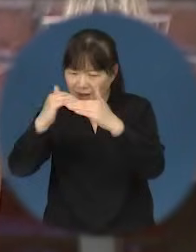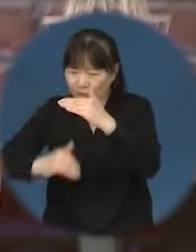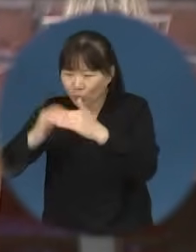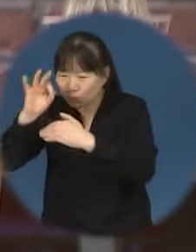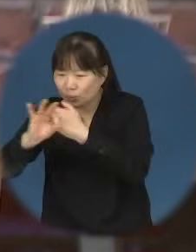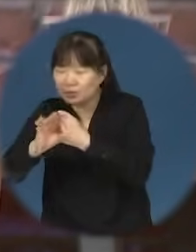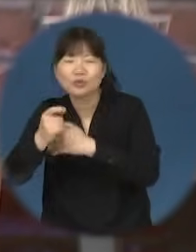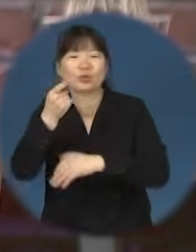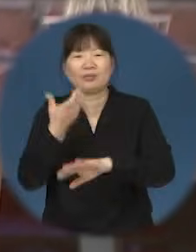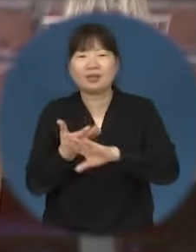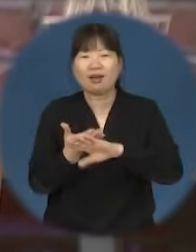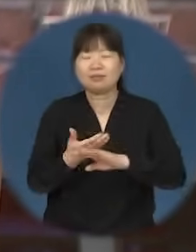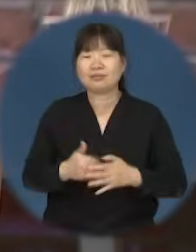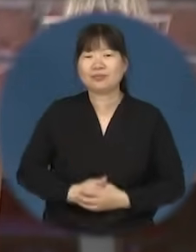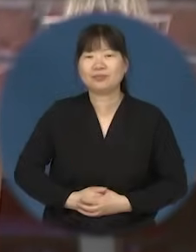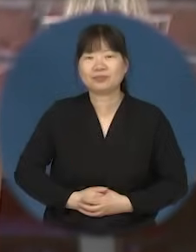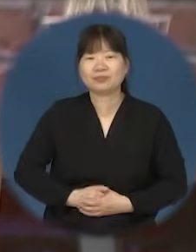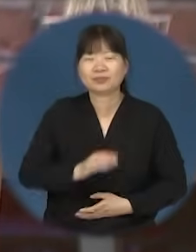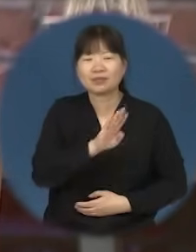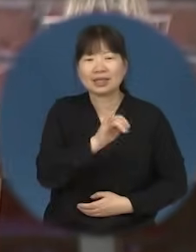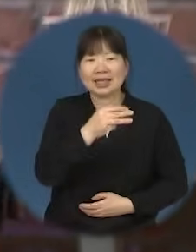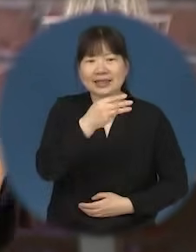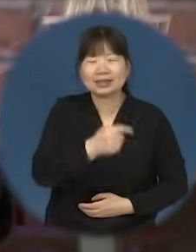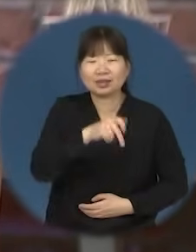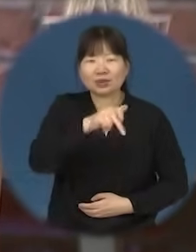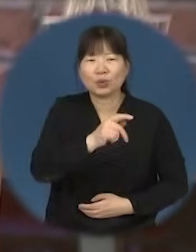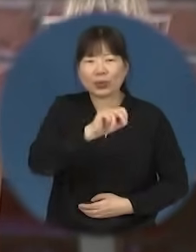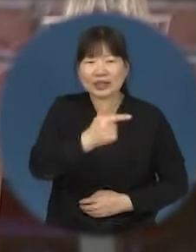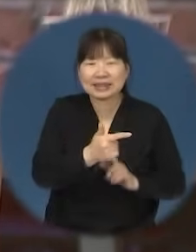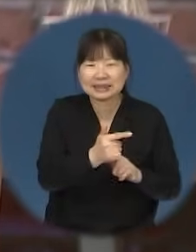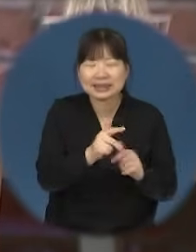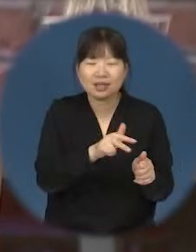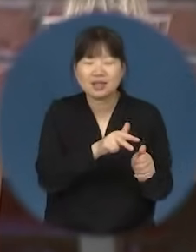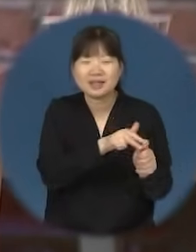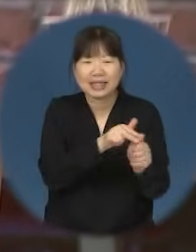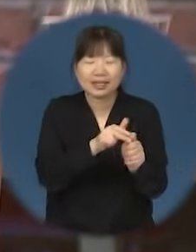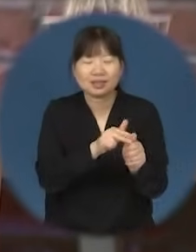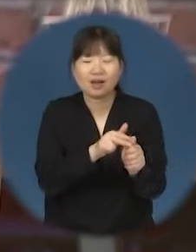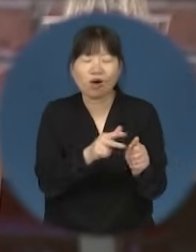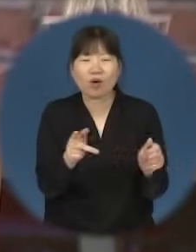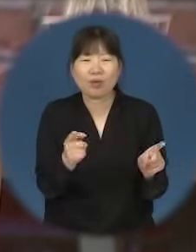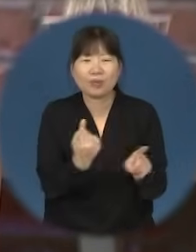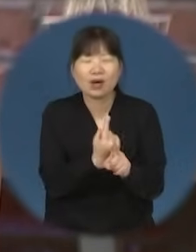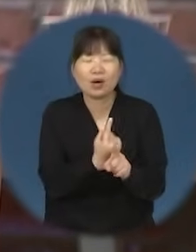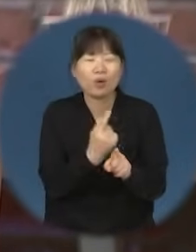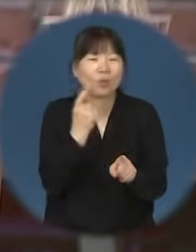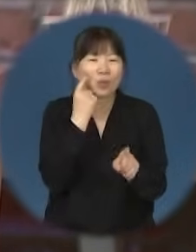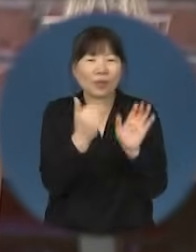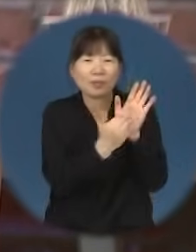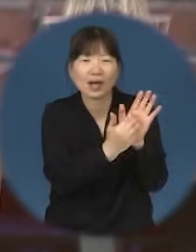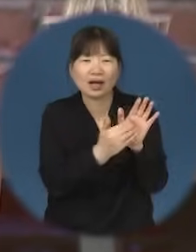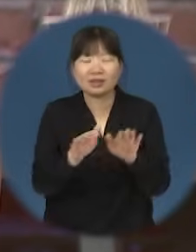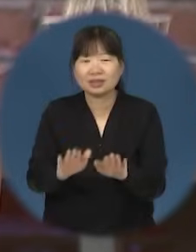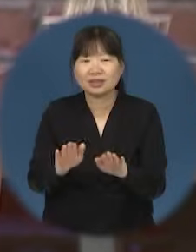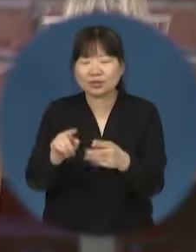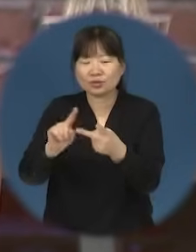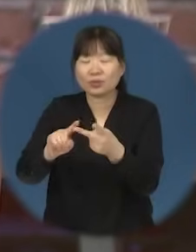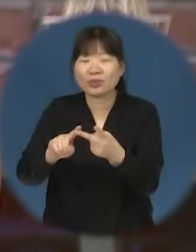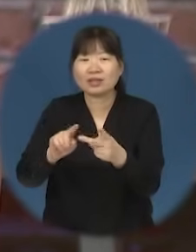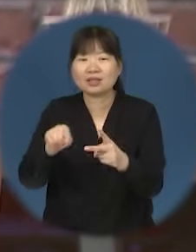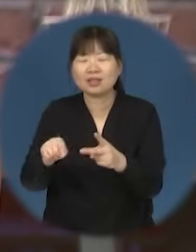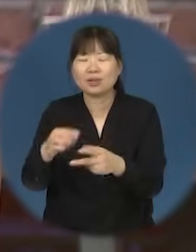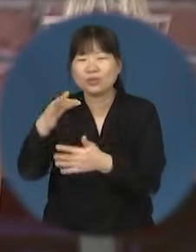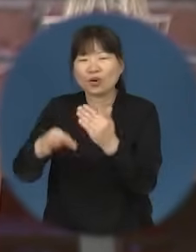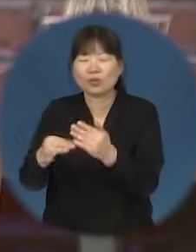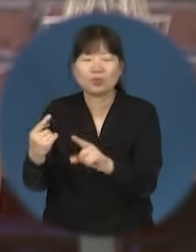활용성이 다르죠. 그렇죠. 예, 그러니까 비트코인은 데이터를 위변조 못하게 한 거고 이더리움은 프로그램을 위변조하지 못하게 한